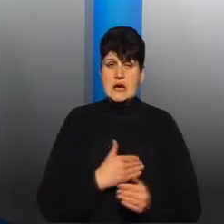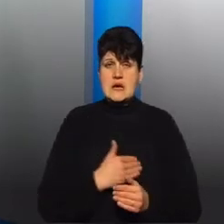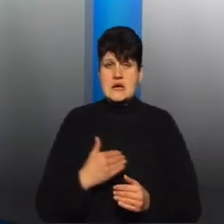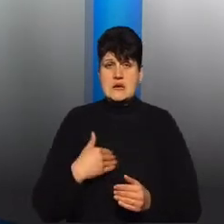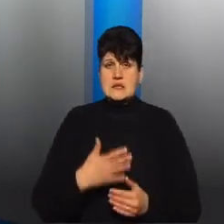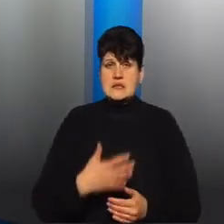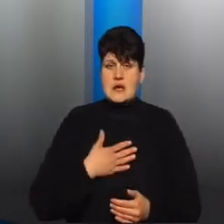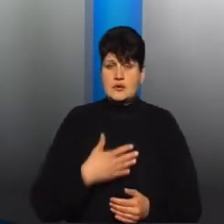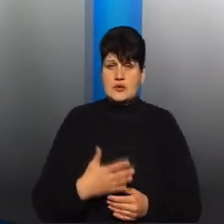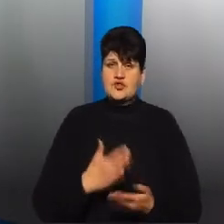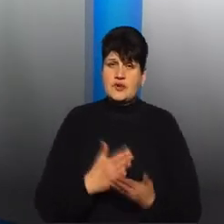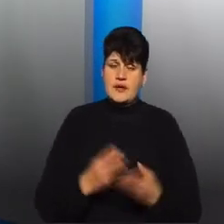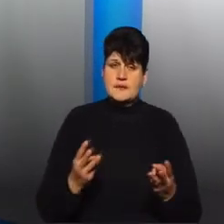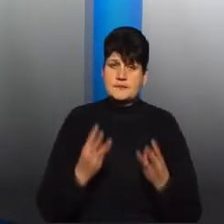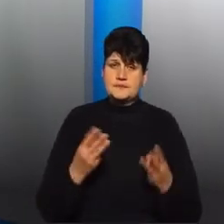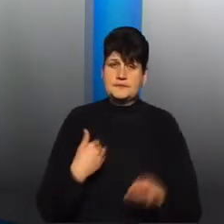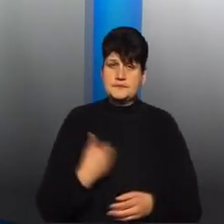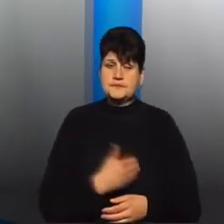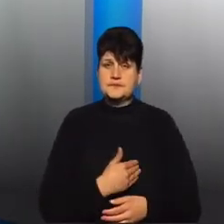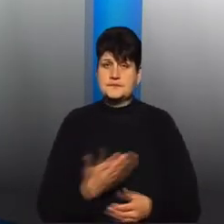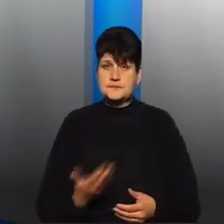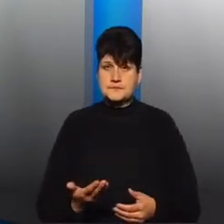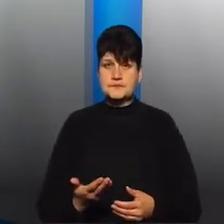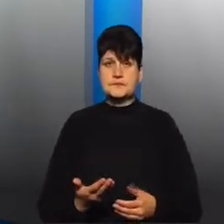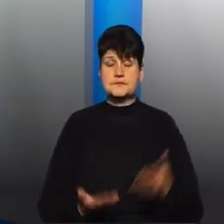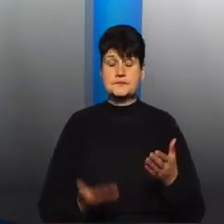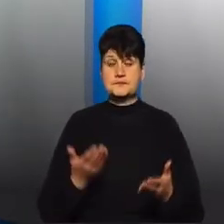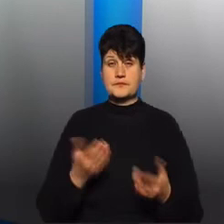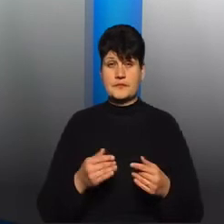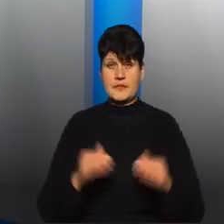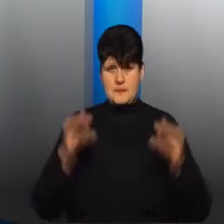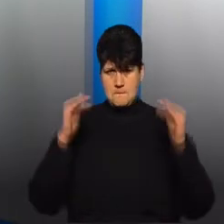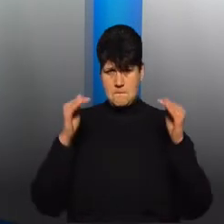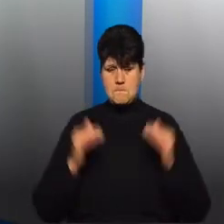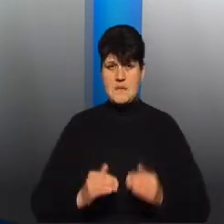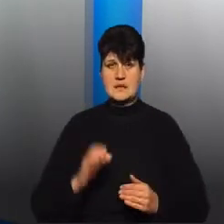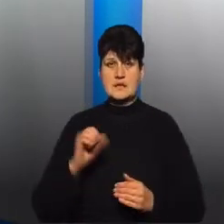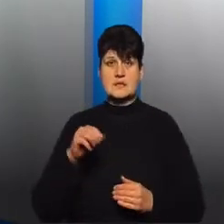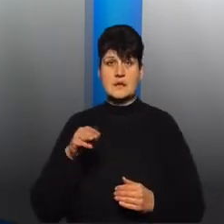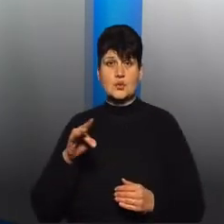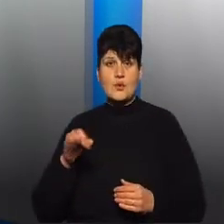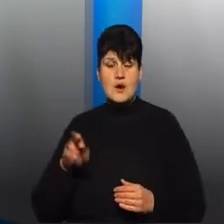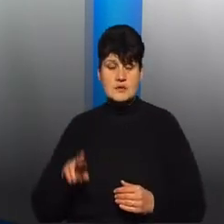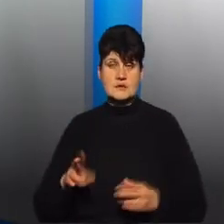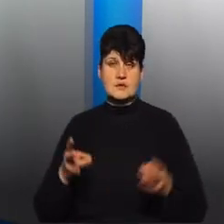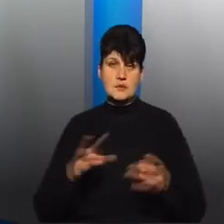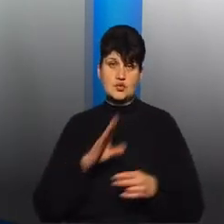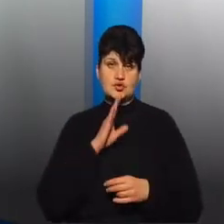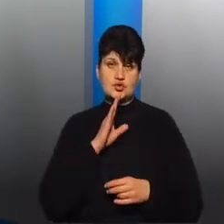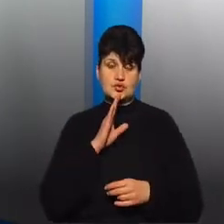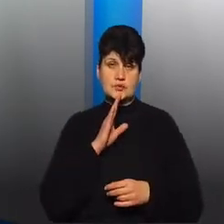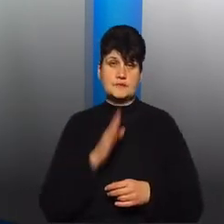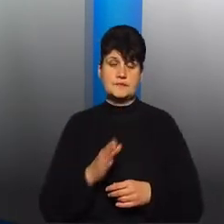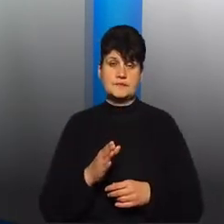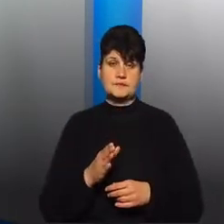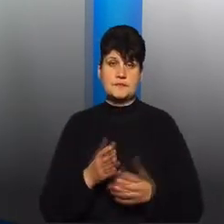пневмонія. Тобто, якщо різко падає сатурація, приходилось цих жінок приймати швидке